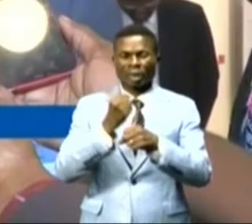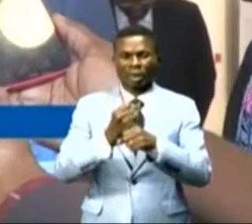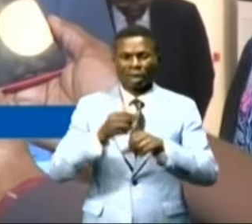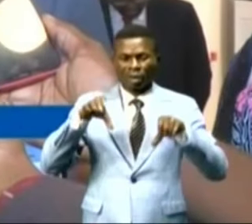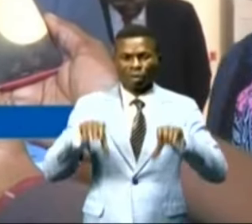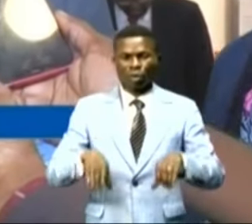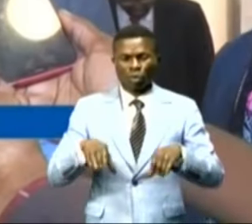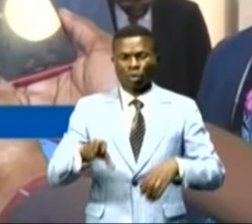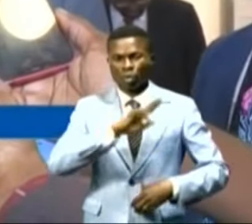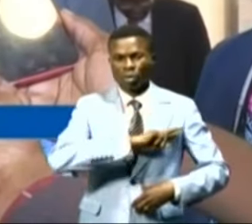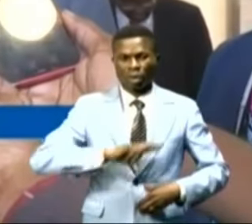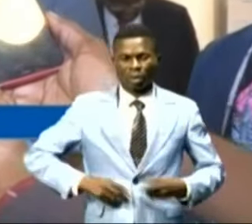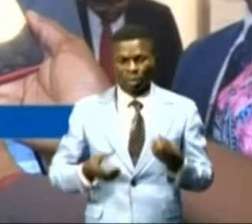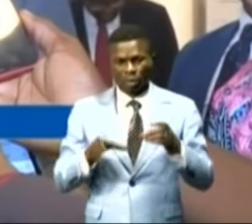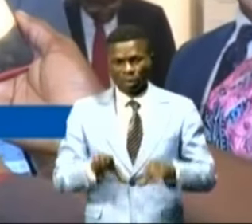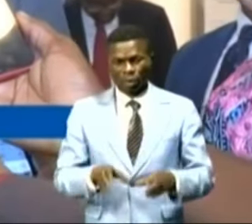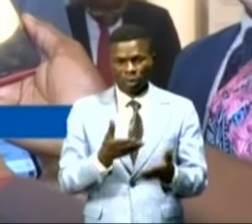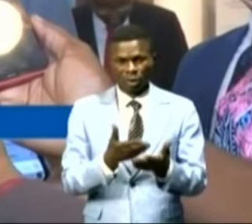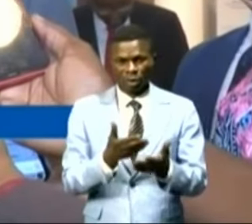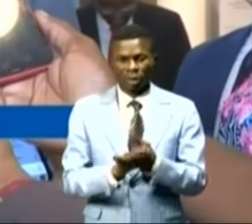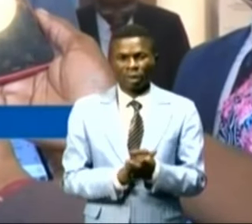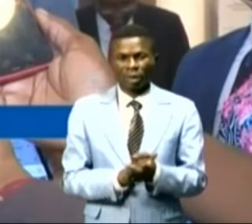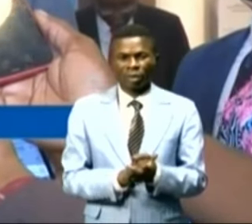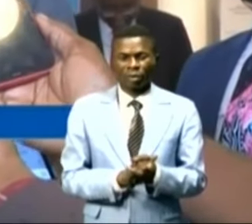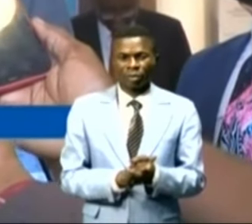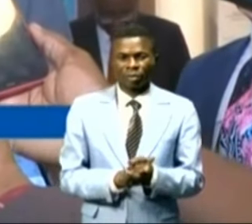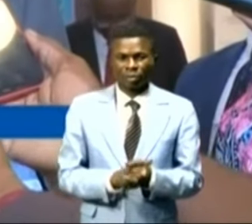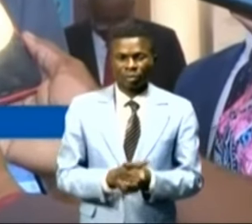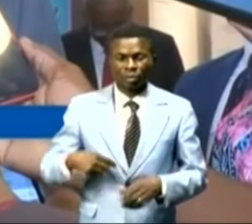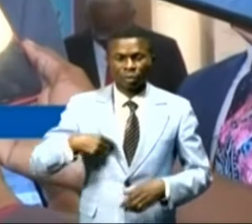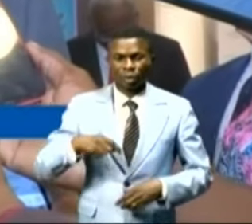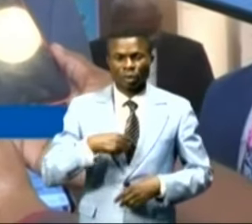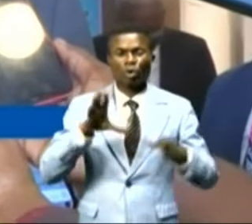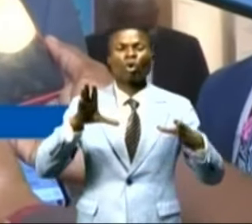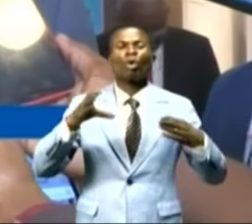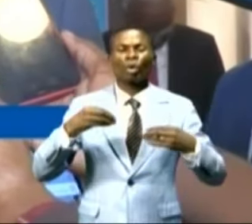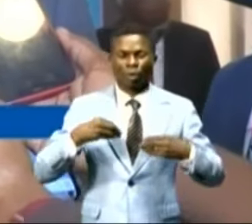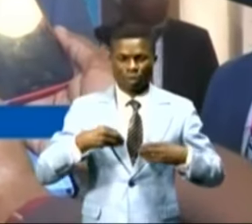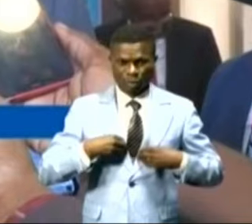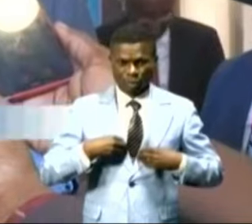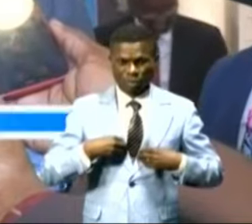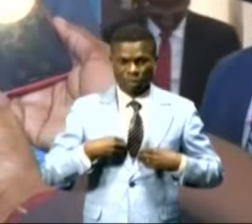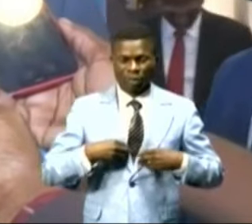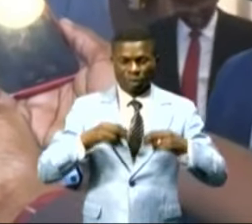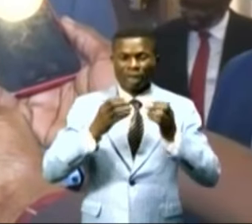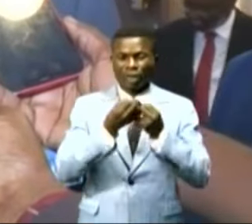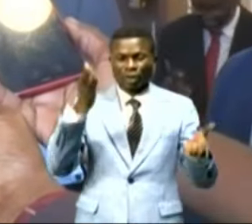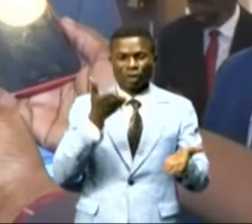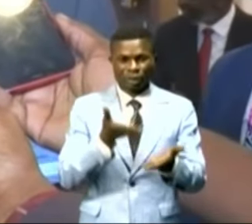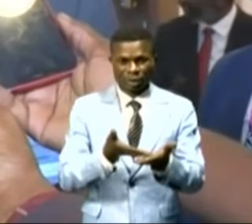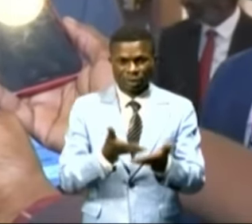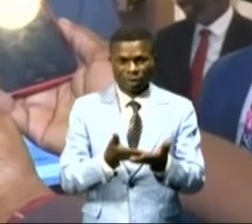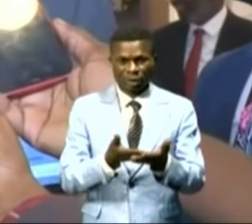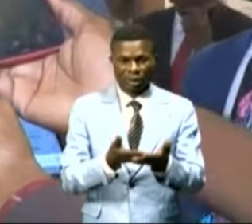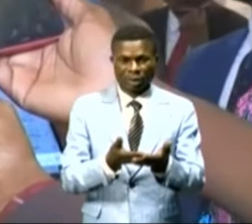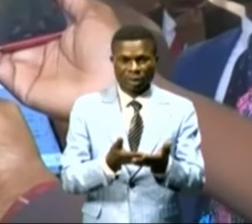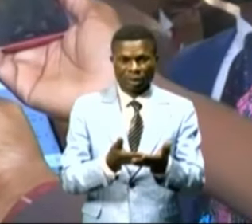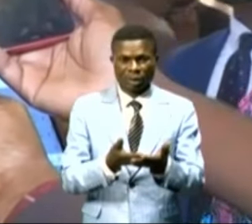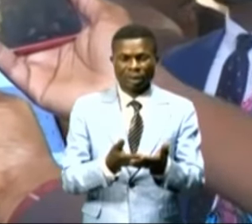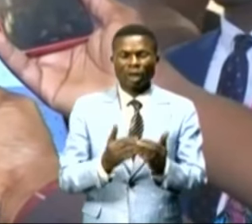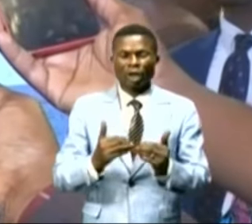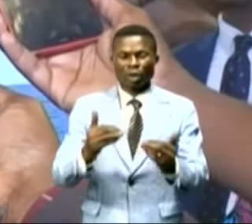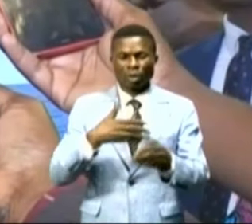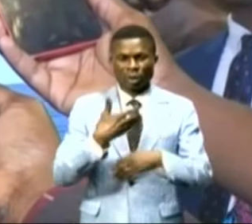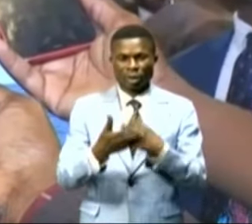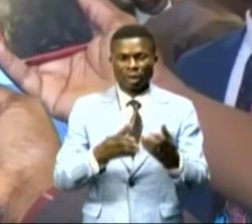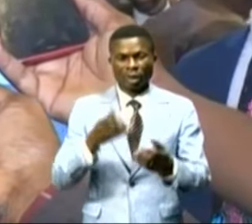République démocratique du Congo. Les étoiles sont alignées pour que finalement nous accédions à cette création de richesses qu'on a tant attendue. Et du